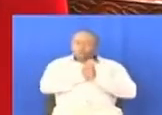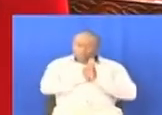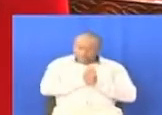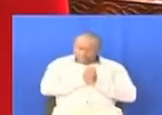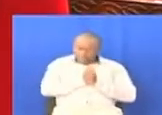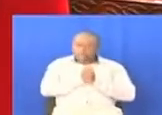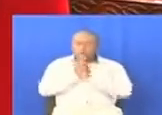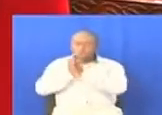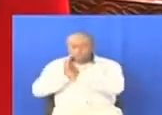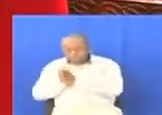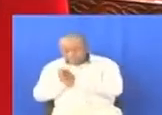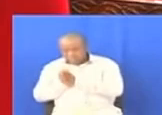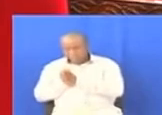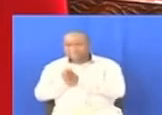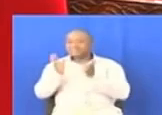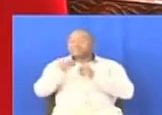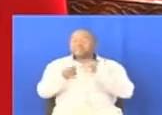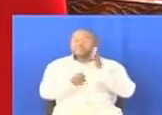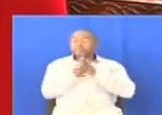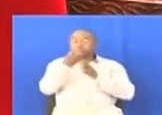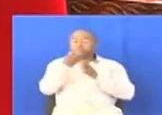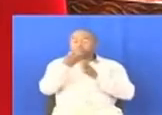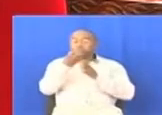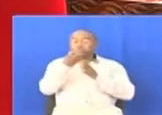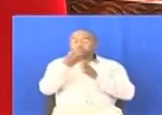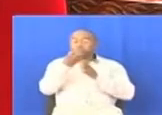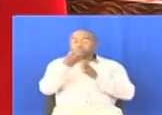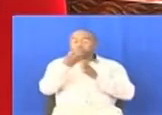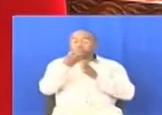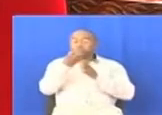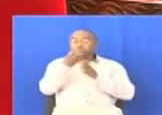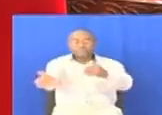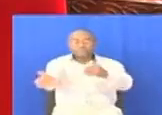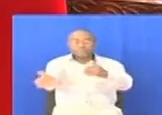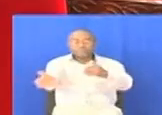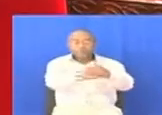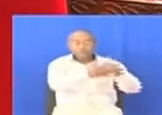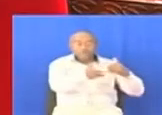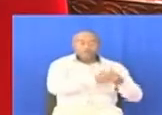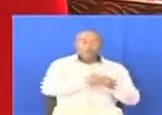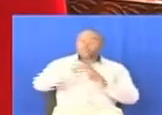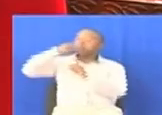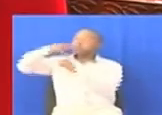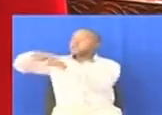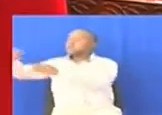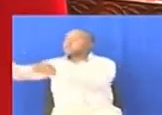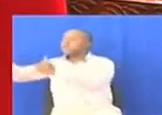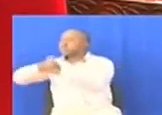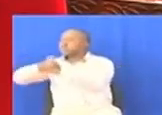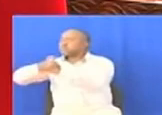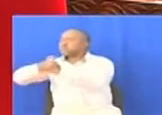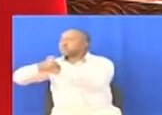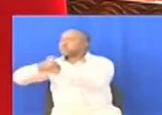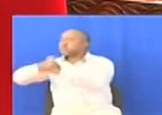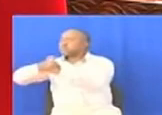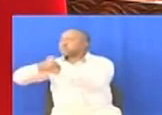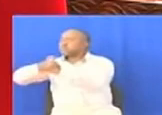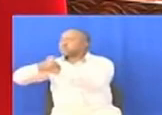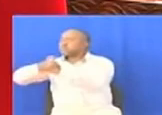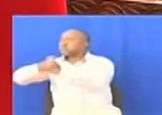kufanya. Sasa inatokea majanga, nyinyi ndio mnafunga misikiti, mnafunga makanisa, hamisa, hamendi